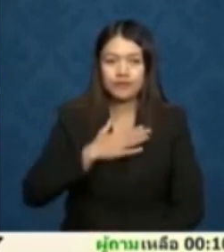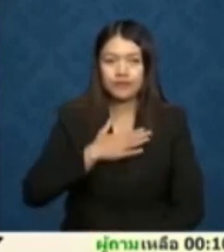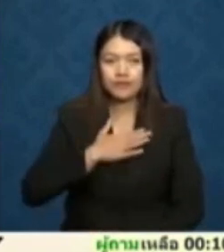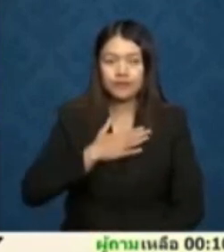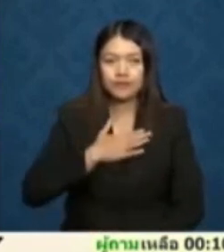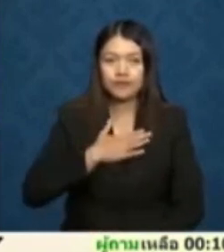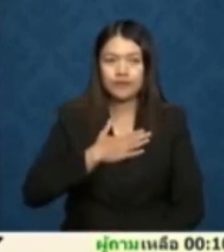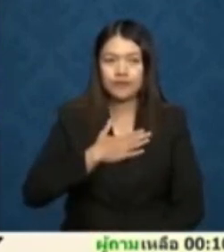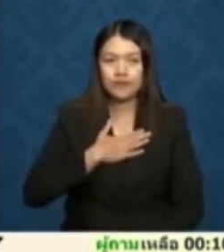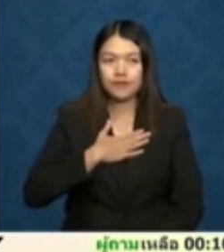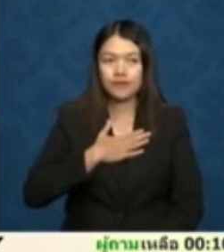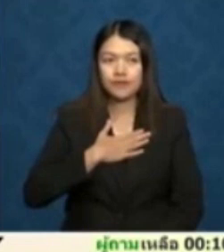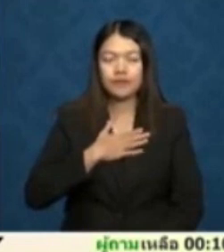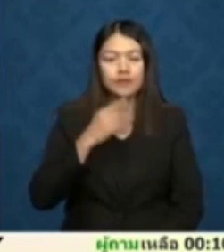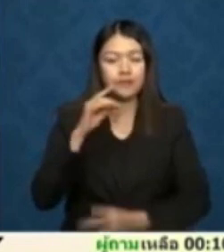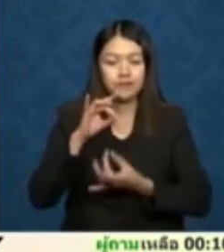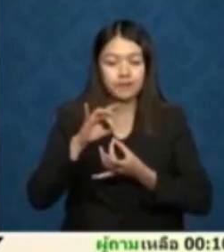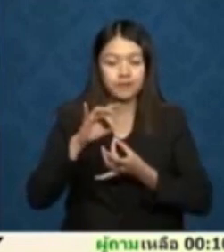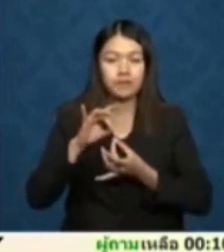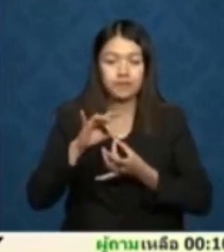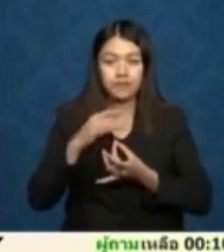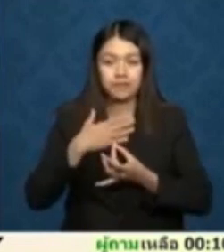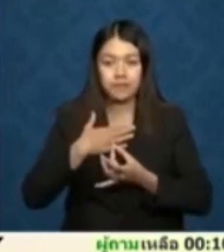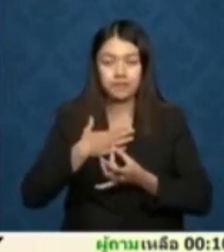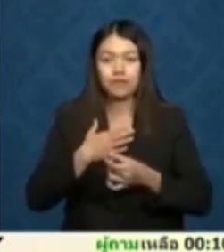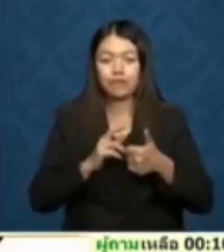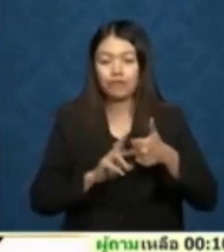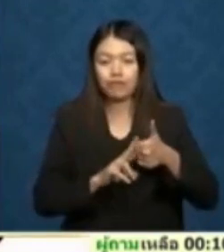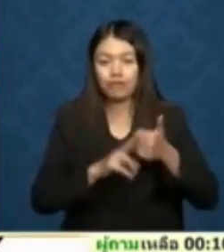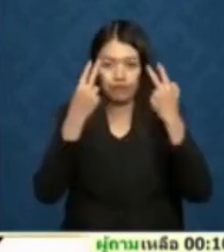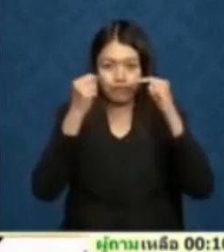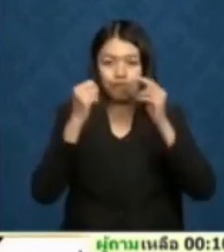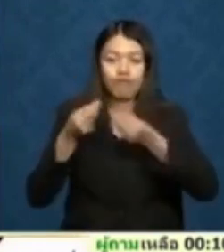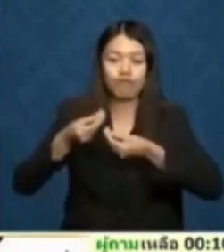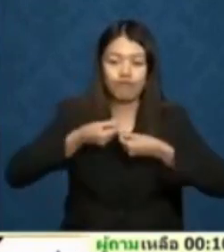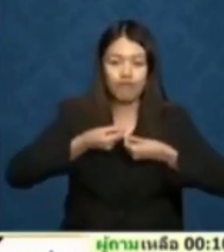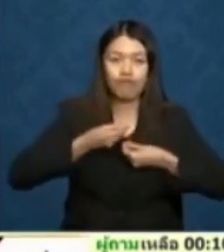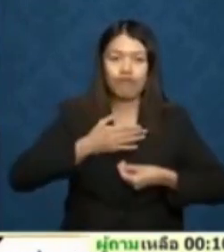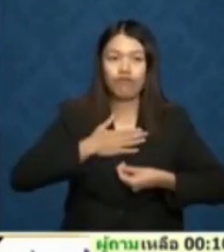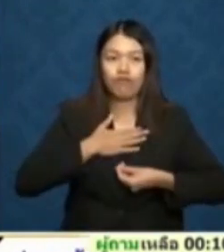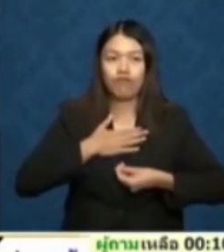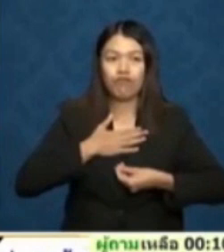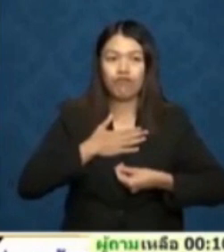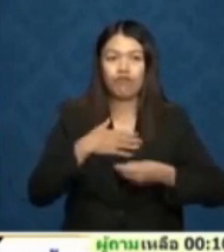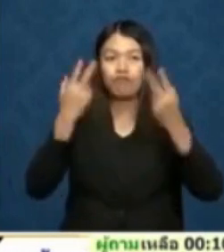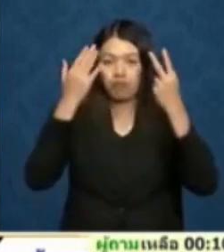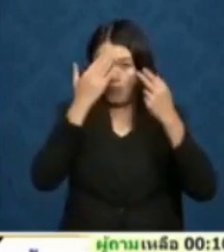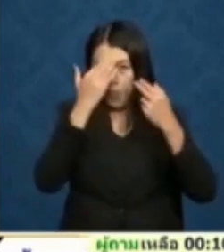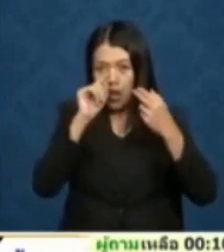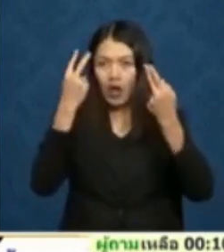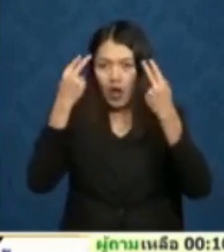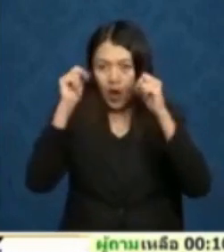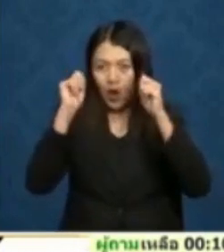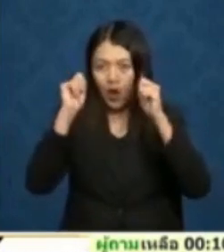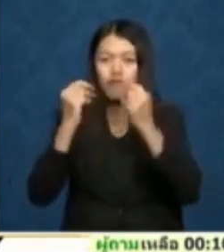ทินรองนายกรัฐมนตรีได้รับมอบหมายจากพระท่านนายกรัฐมนตรีให้